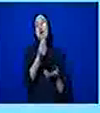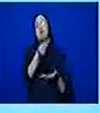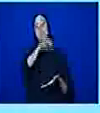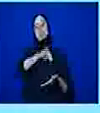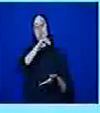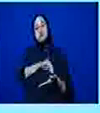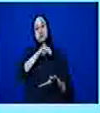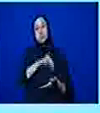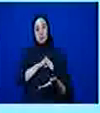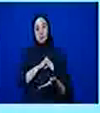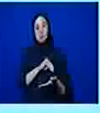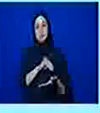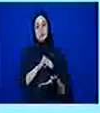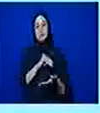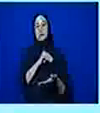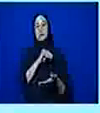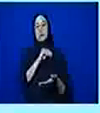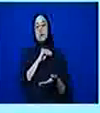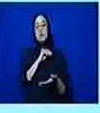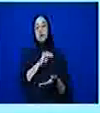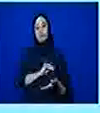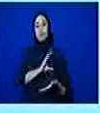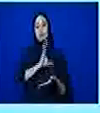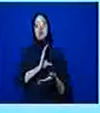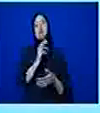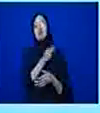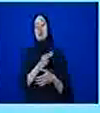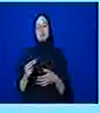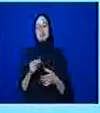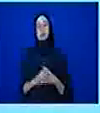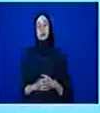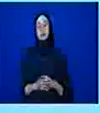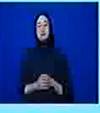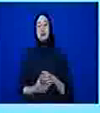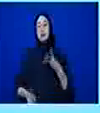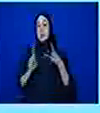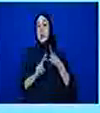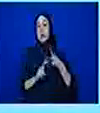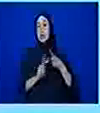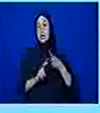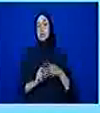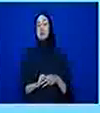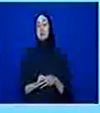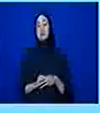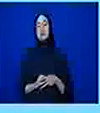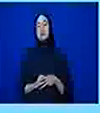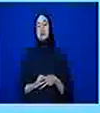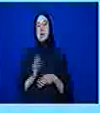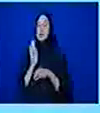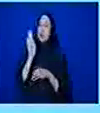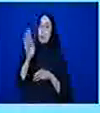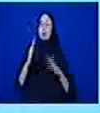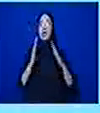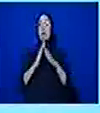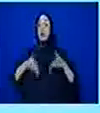memberikan pendapatan yang banyak kepada negara. Yang ketiga juga perlu ke depan